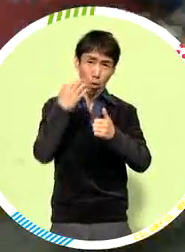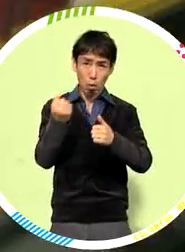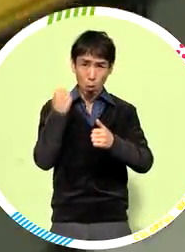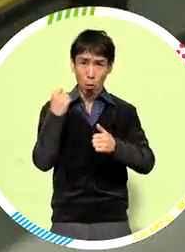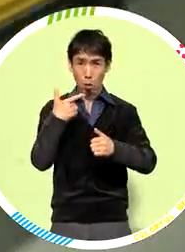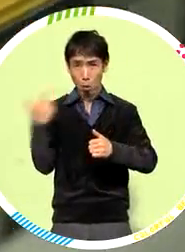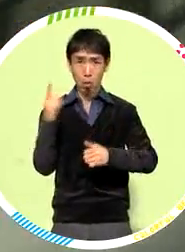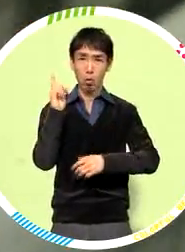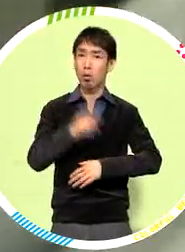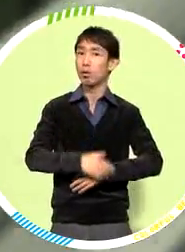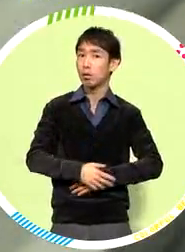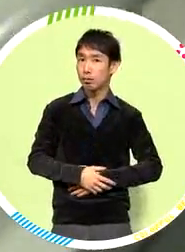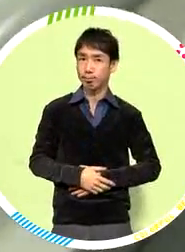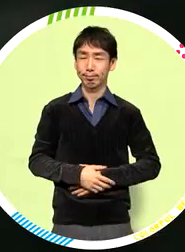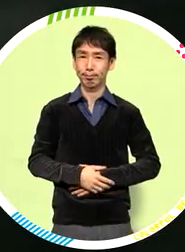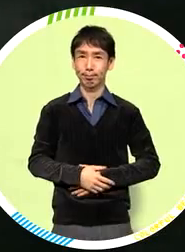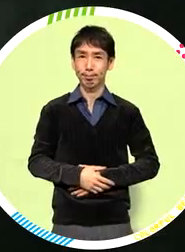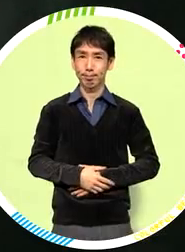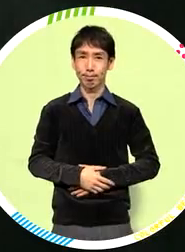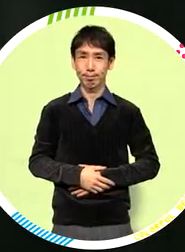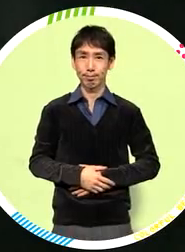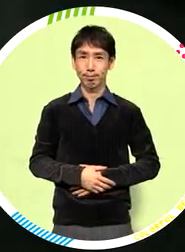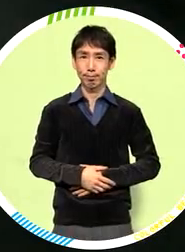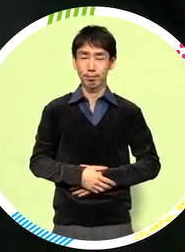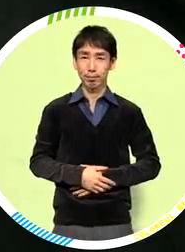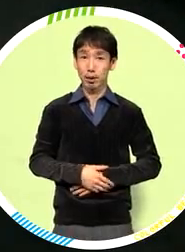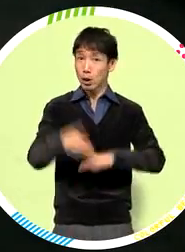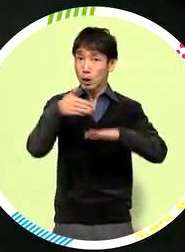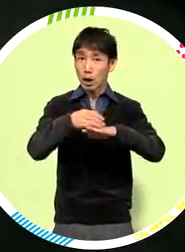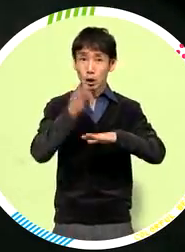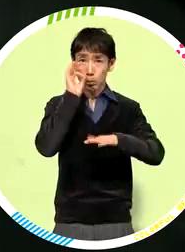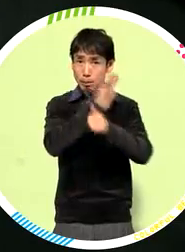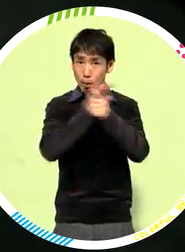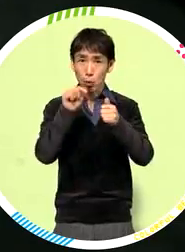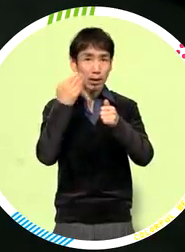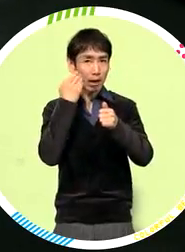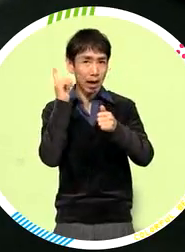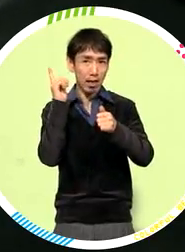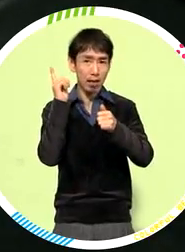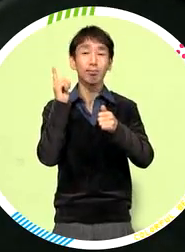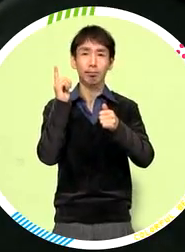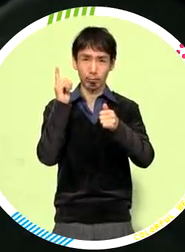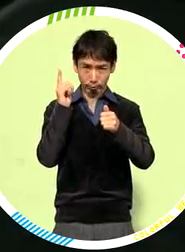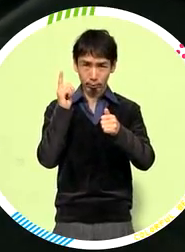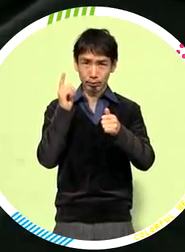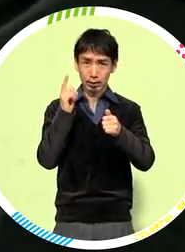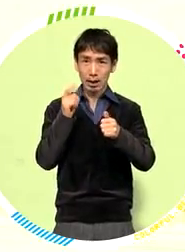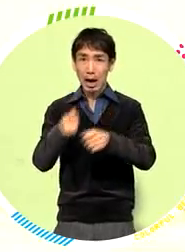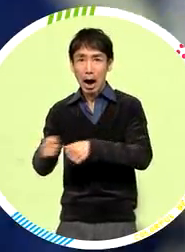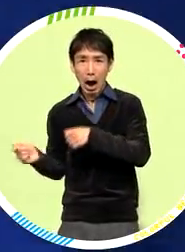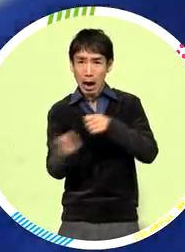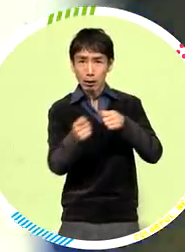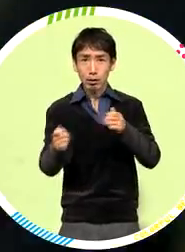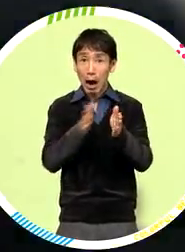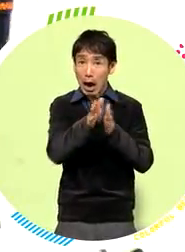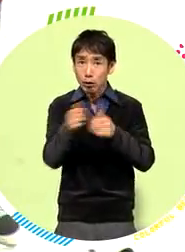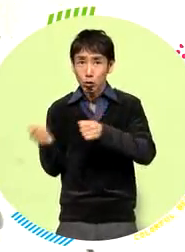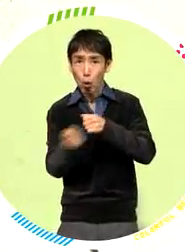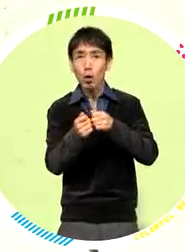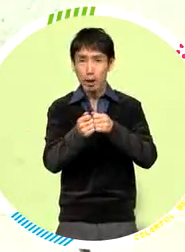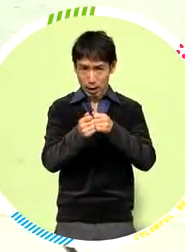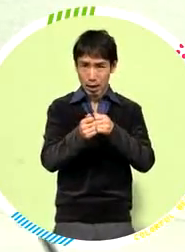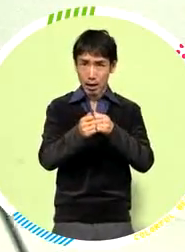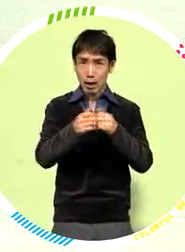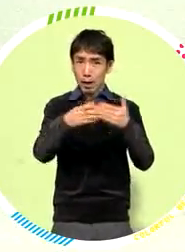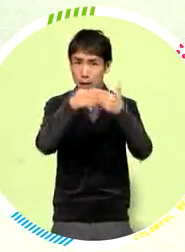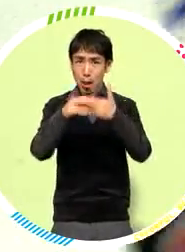あ、かっこいいな。でも すごい。 練習を見守るのは神奈川県アイスホッケー連盟理事であり、青年男子チームの